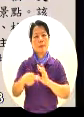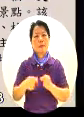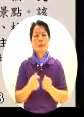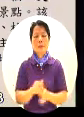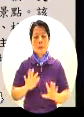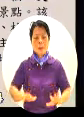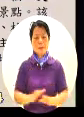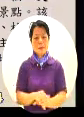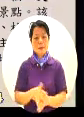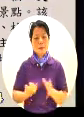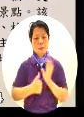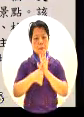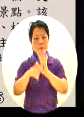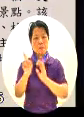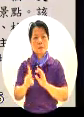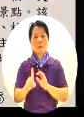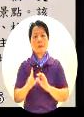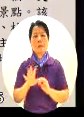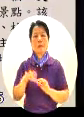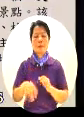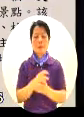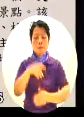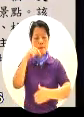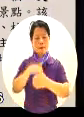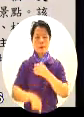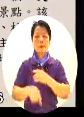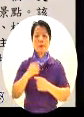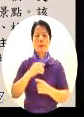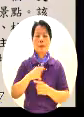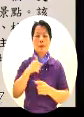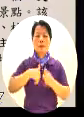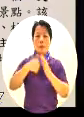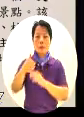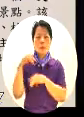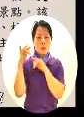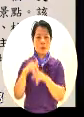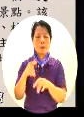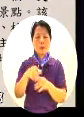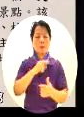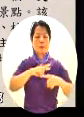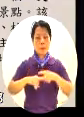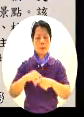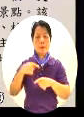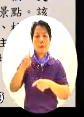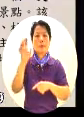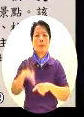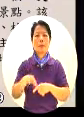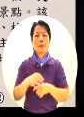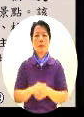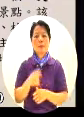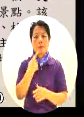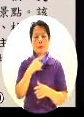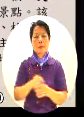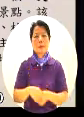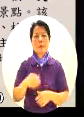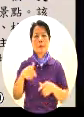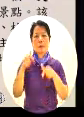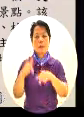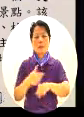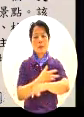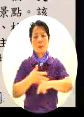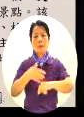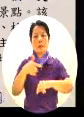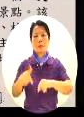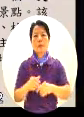现在最亮丽的是什么呢？最深度的旅游，可能他们会介绍你去哪里呢？就是去西溪湿地公